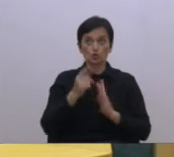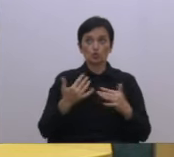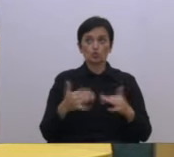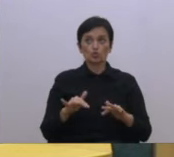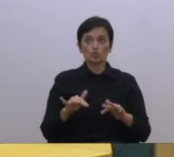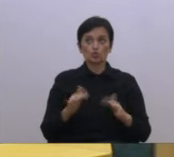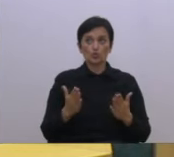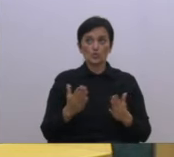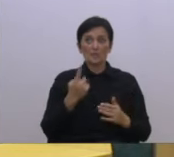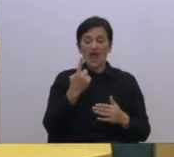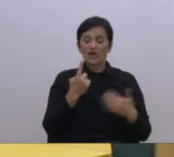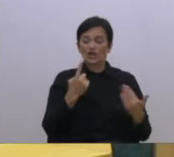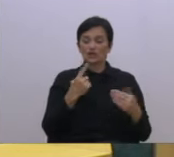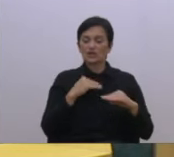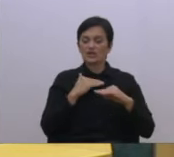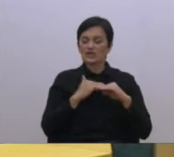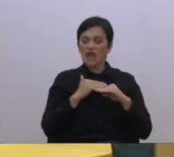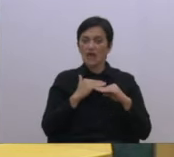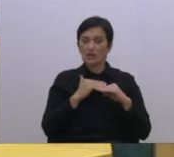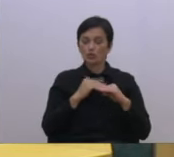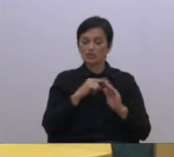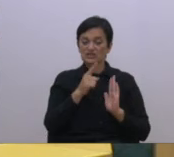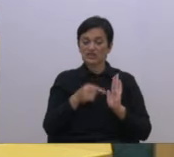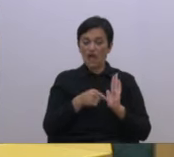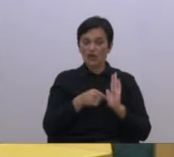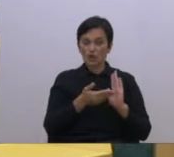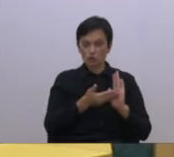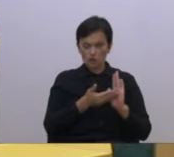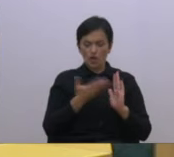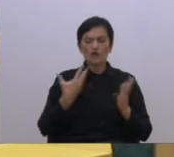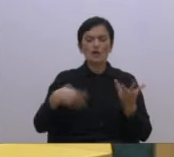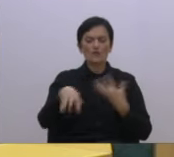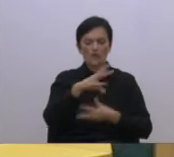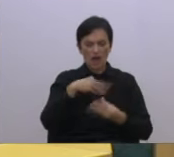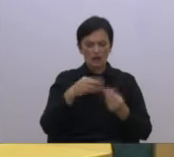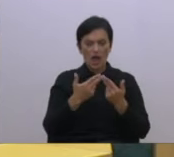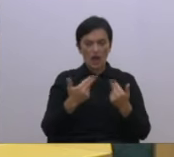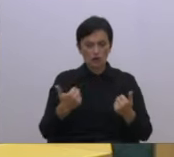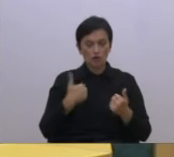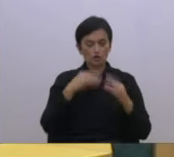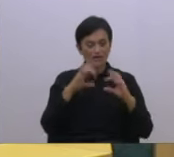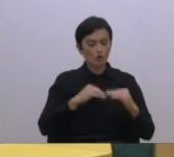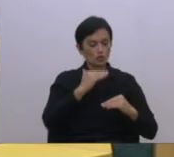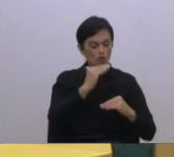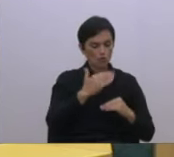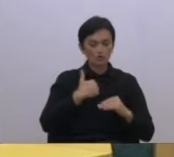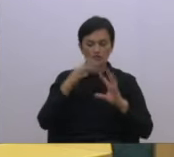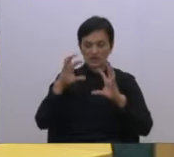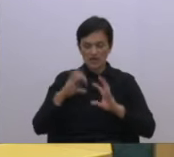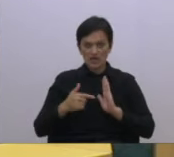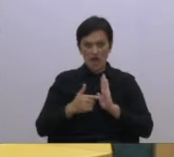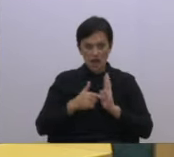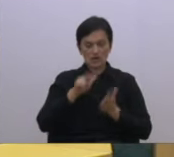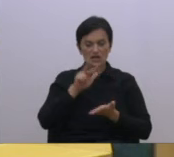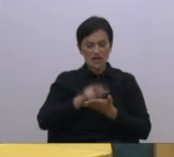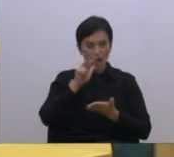რაღაც ერთის მხრივ თანასწორობის საკითხით, რომელსაც რა თქმა უნდა ყველა აღიარებს და როგორც ჩვენი კონსტიტუციით, ისევე ჩვენი კანონმდებლობით არის